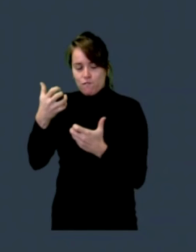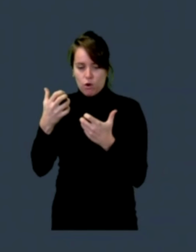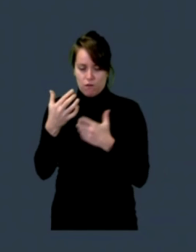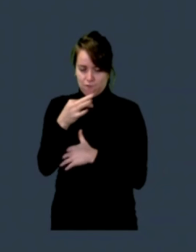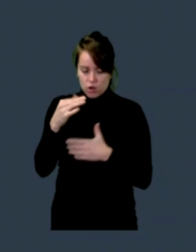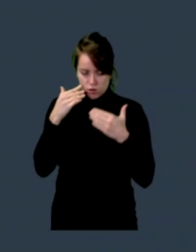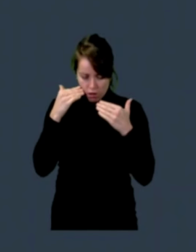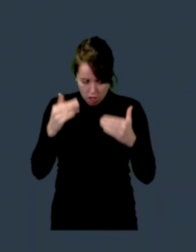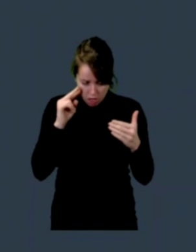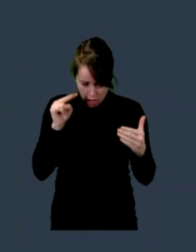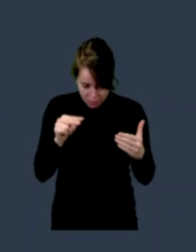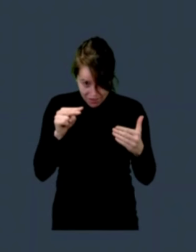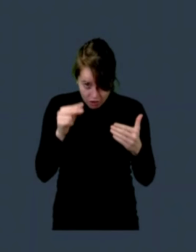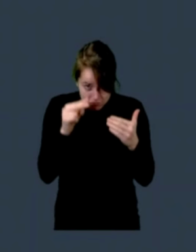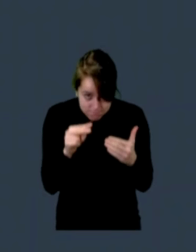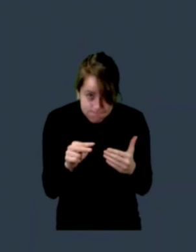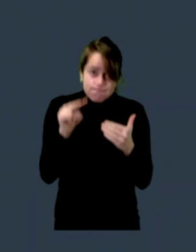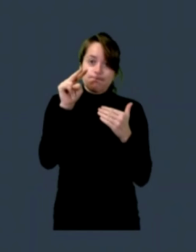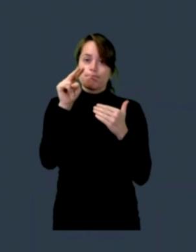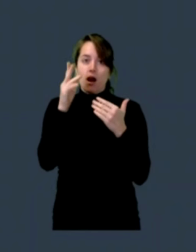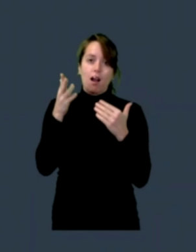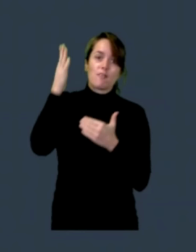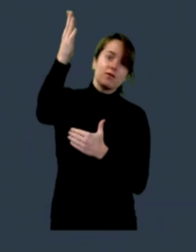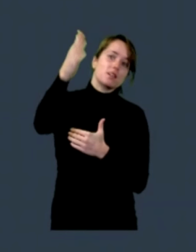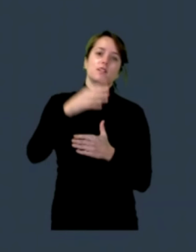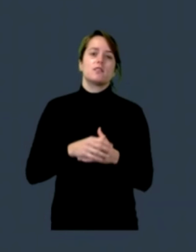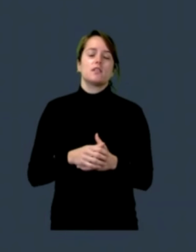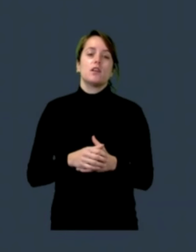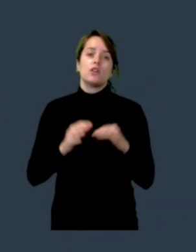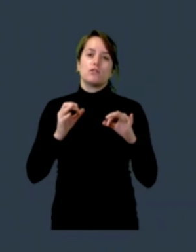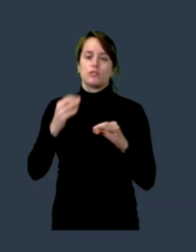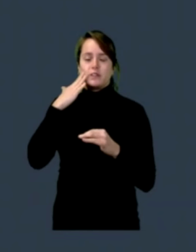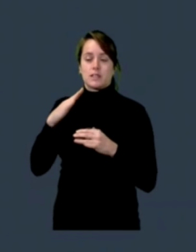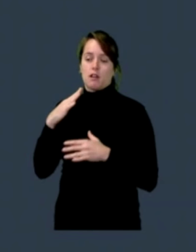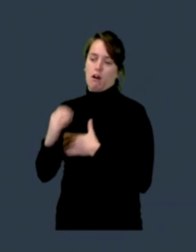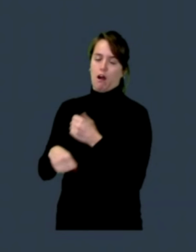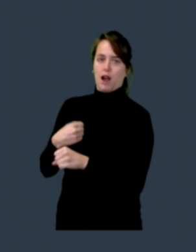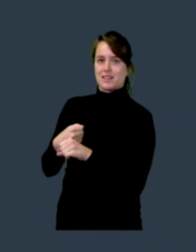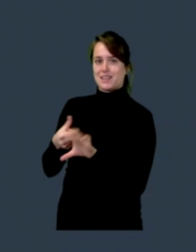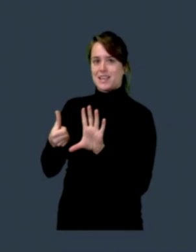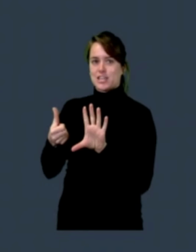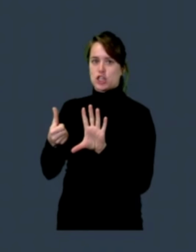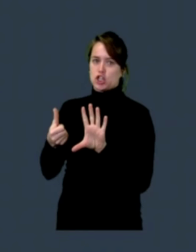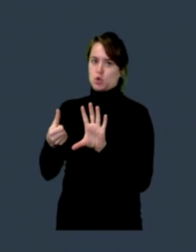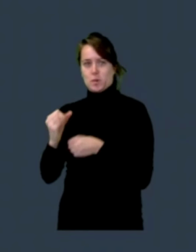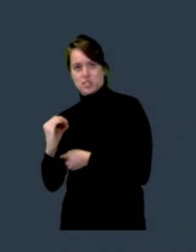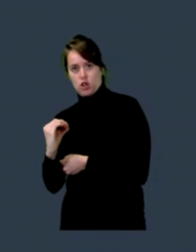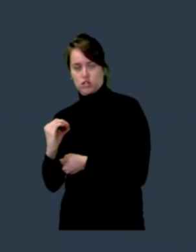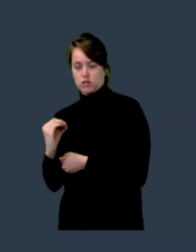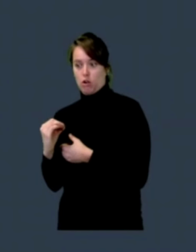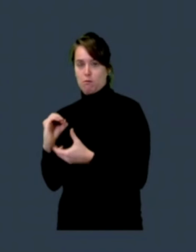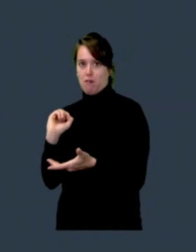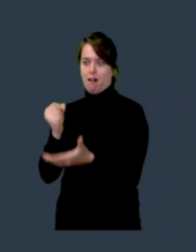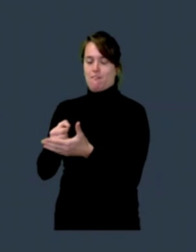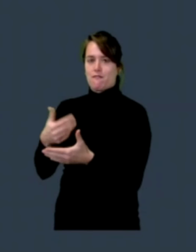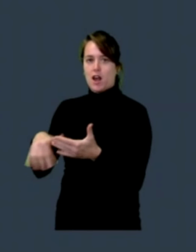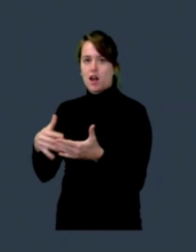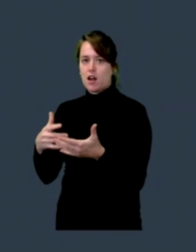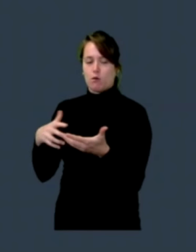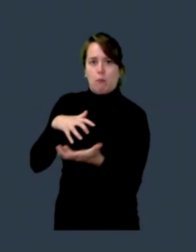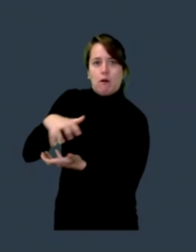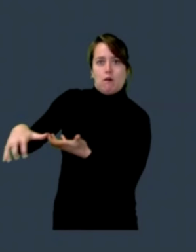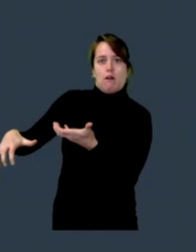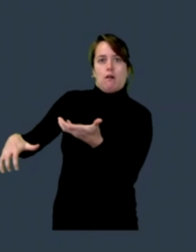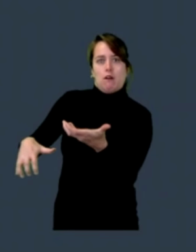l'avenir, notamment après les secousses qu'avait représenté la fin des années 60 et la stabilisation qu'avait